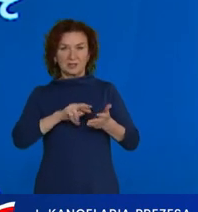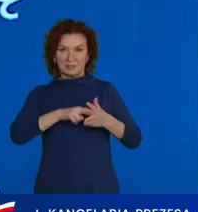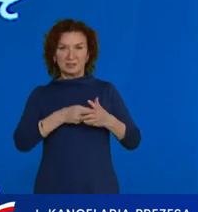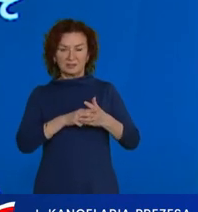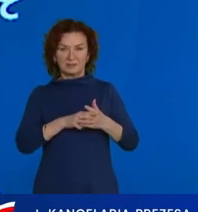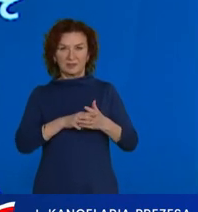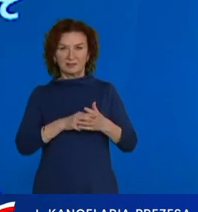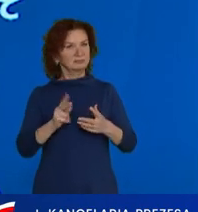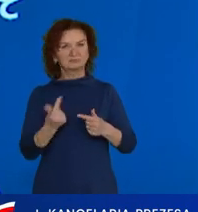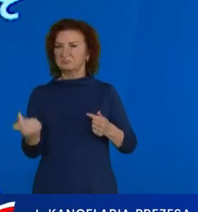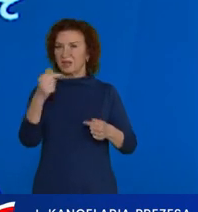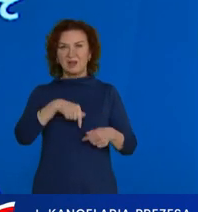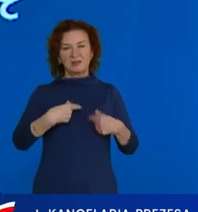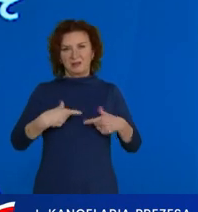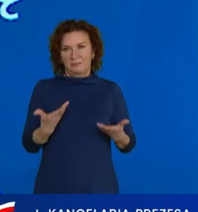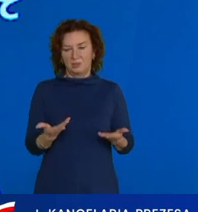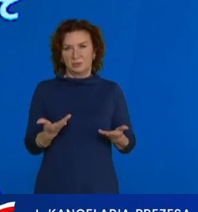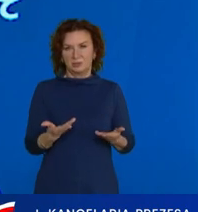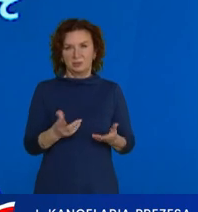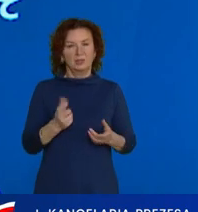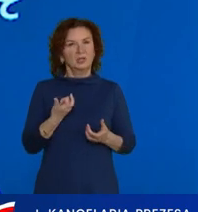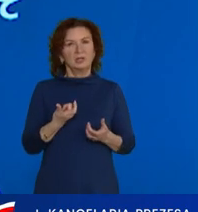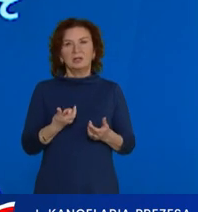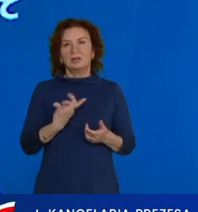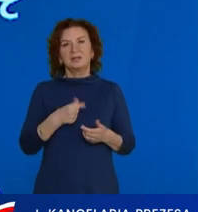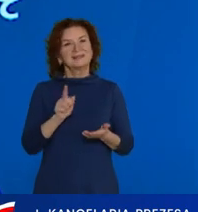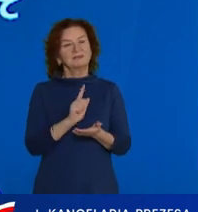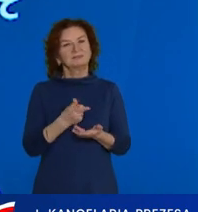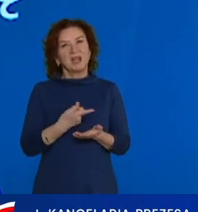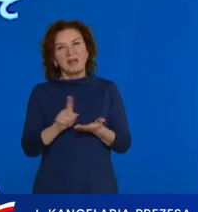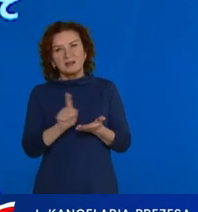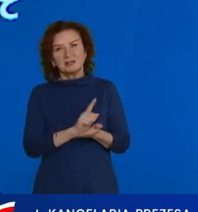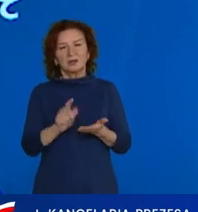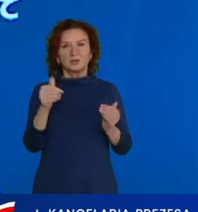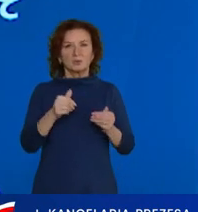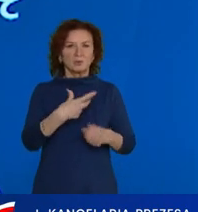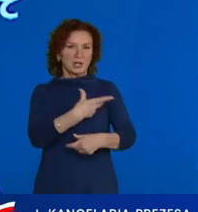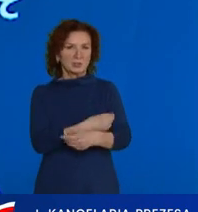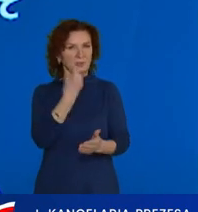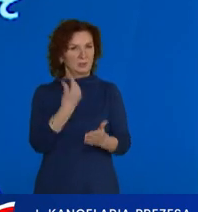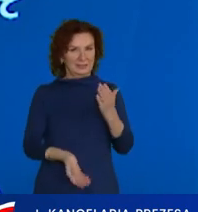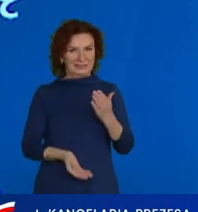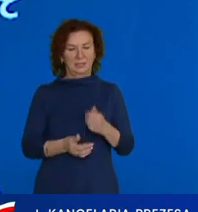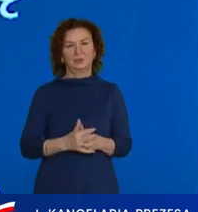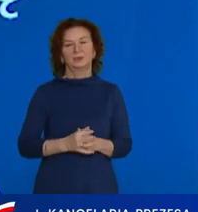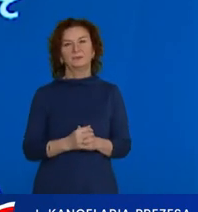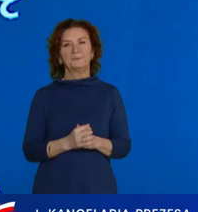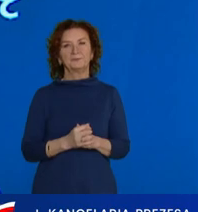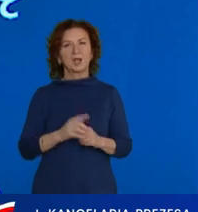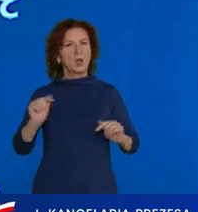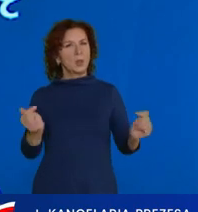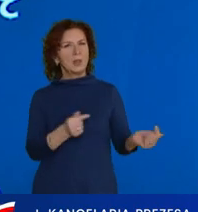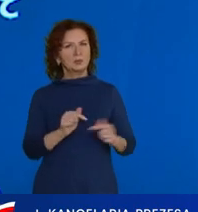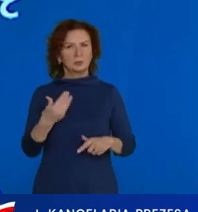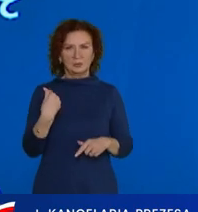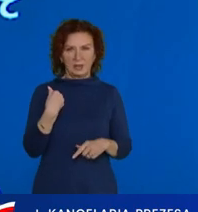i pojawia się ryzyko utylizacji szczepionki, niewykorzystania szczepionki.